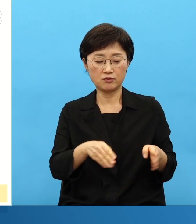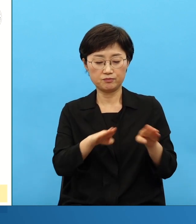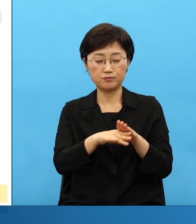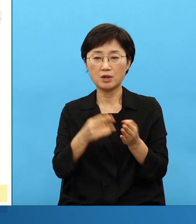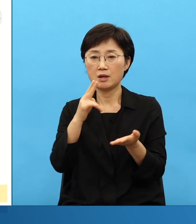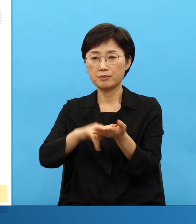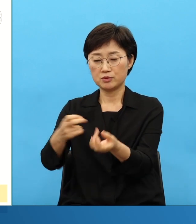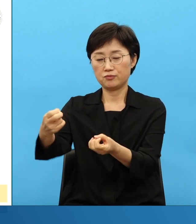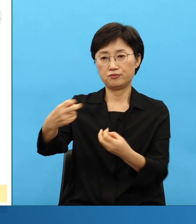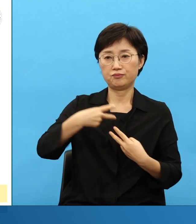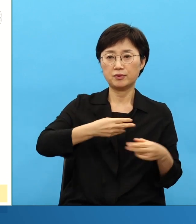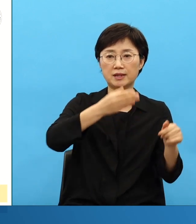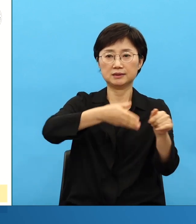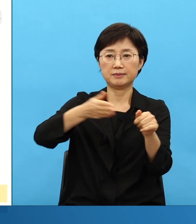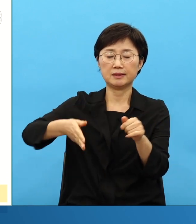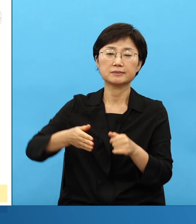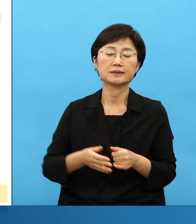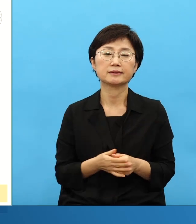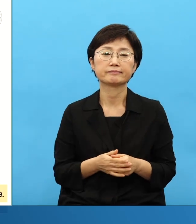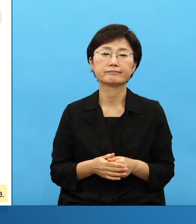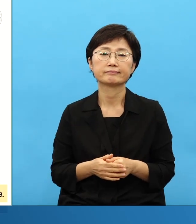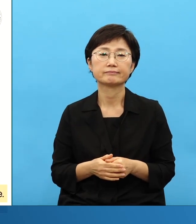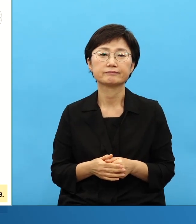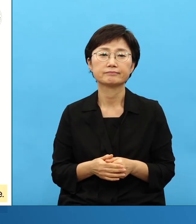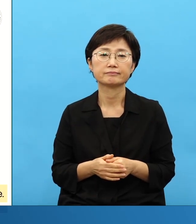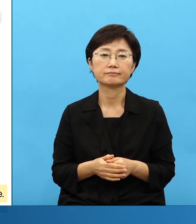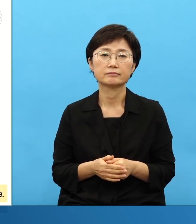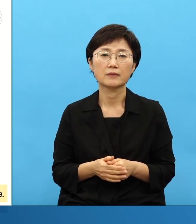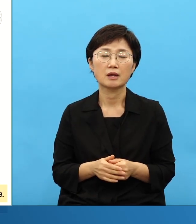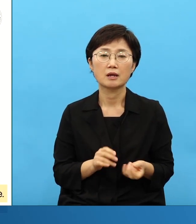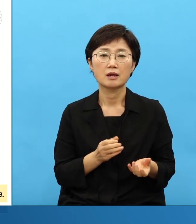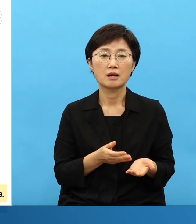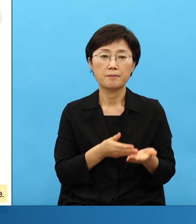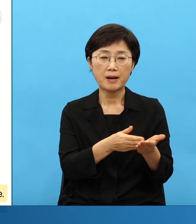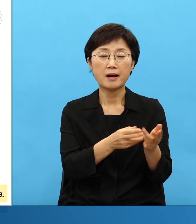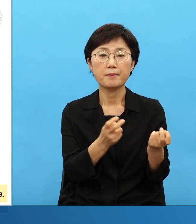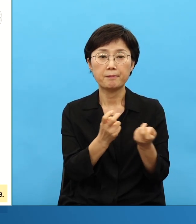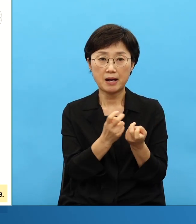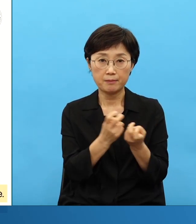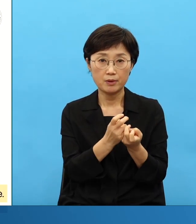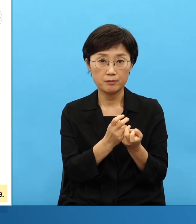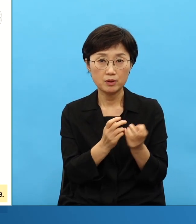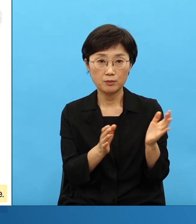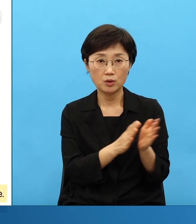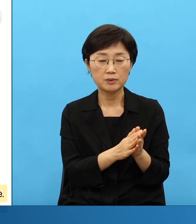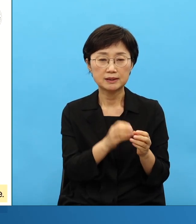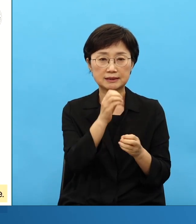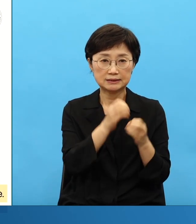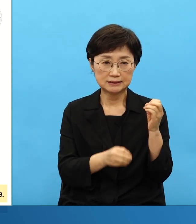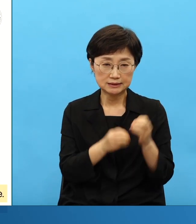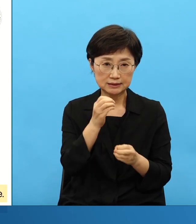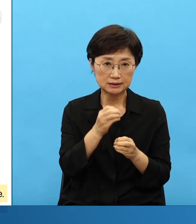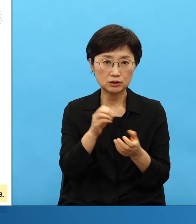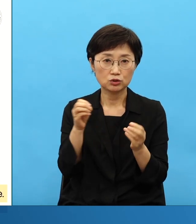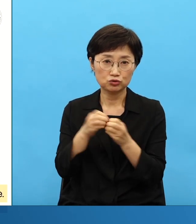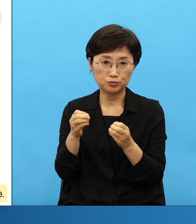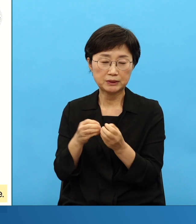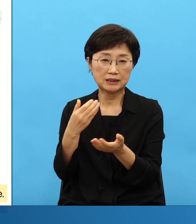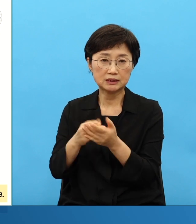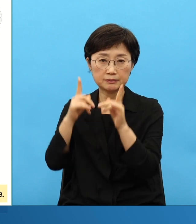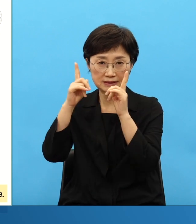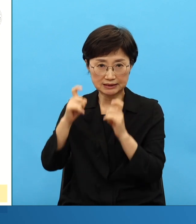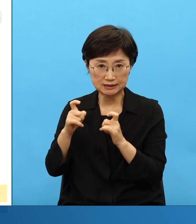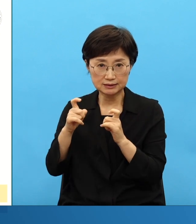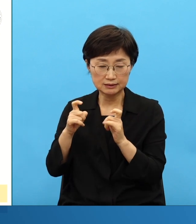보내주시면 감사드리겠습니다. 제출 방법은 시, 수필, 그림, 사진은 온 오프라인으로